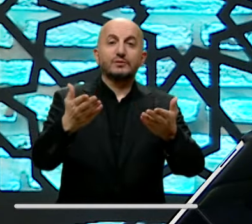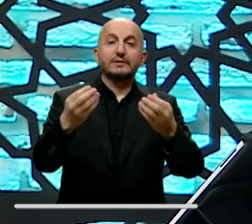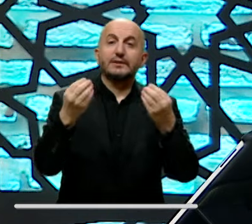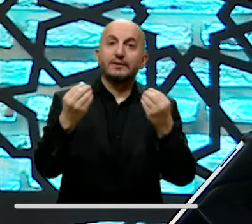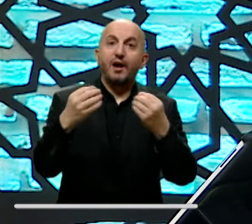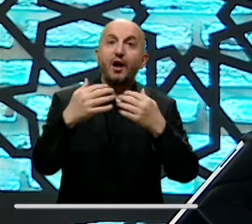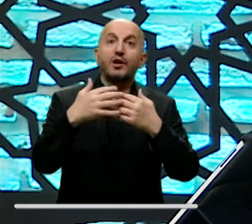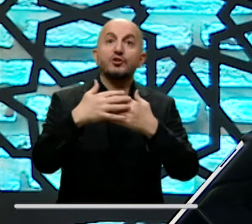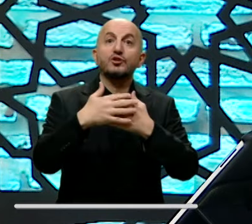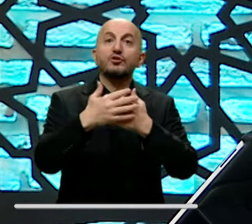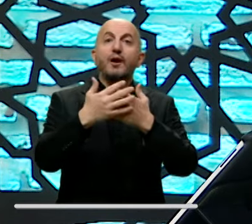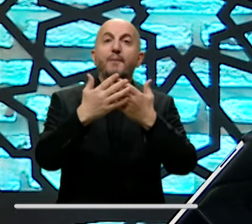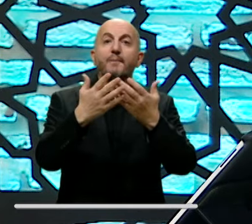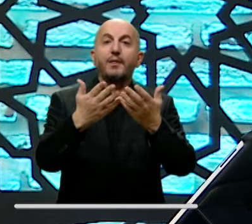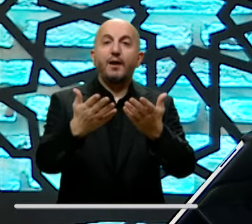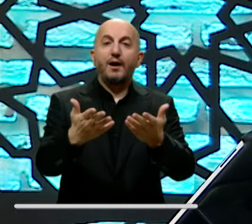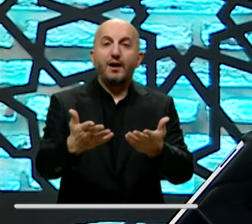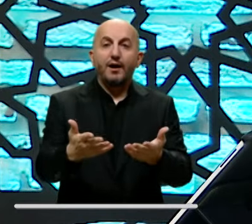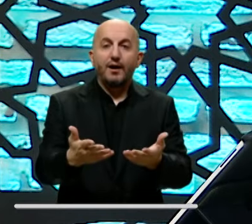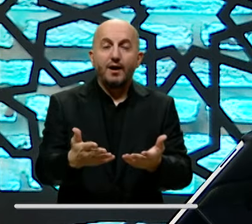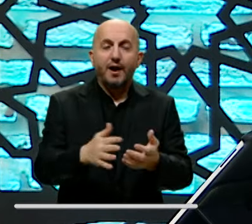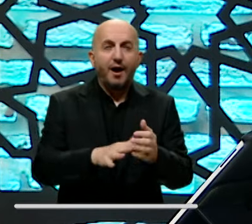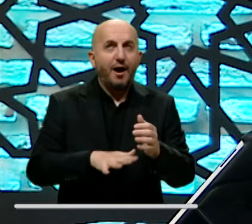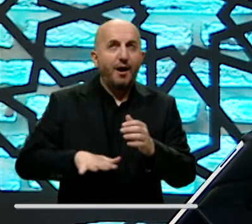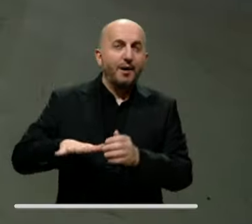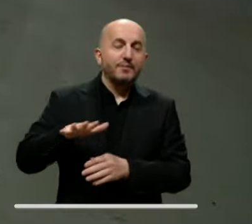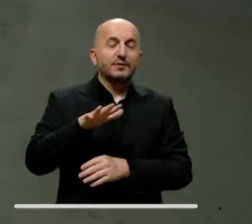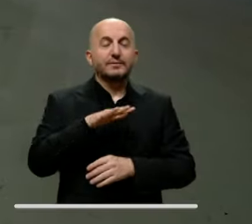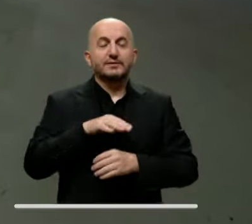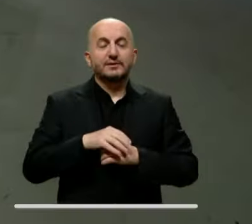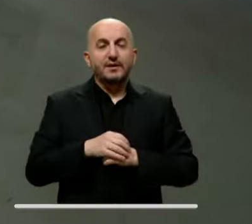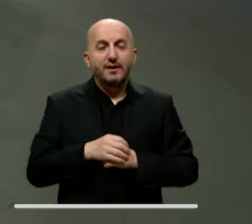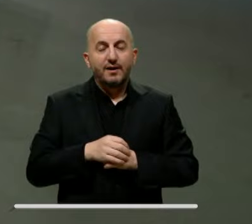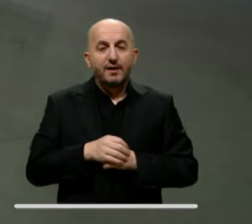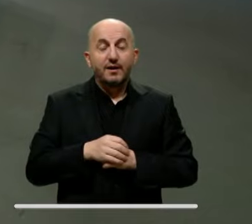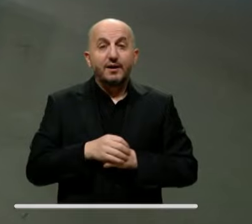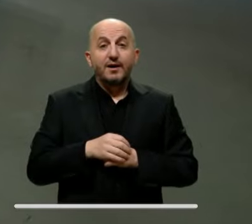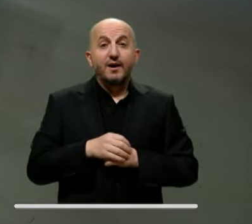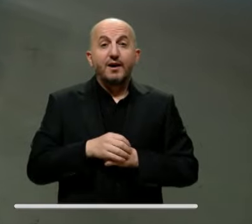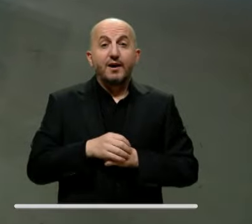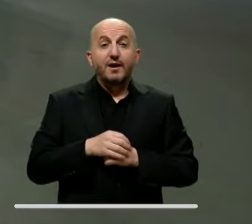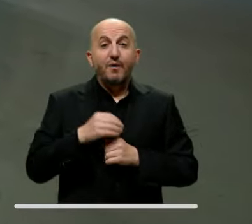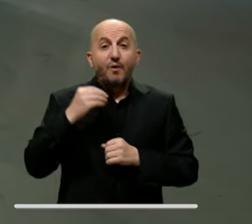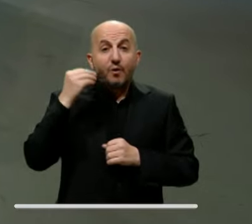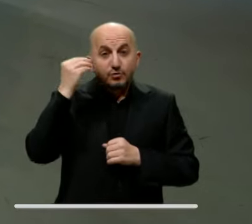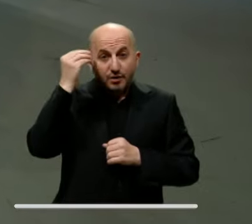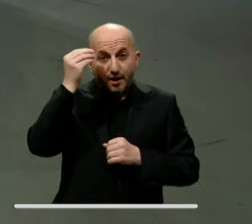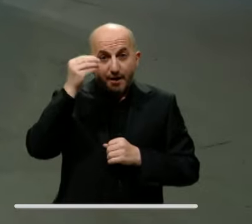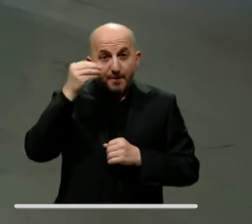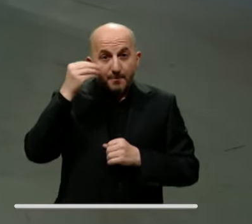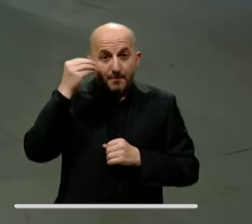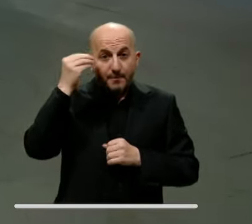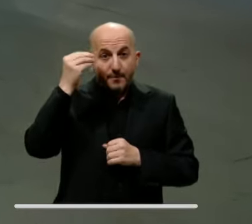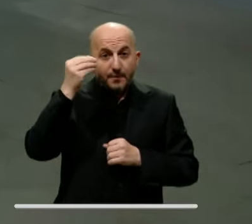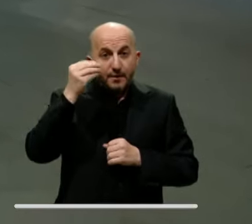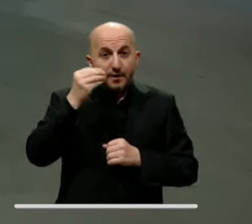akşamlar Sağ olun hayırlı akşamlar gize buyursunlar Efendim şimdi hocam